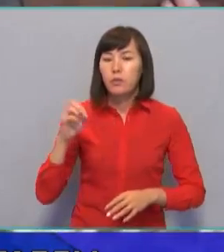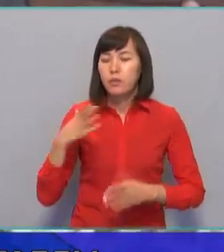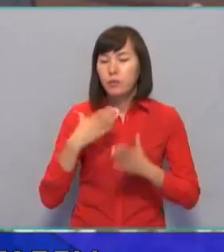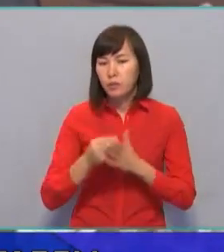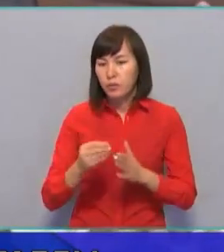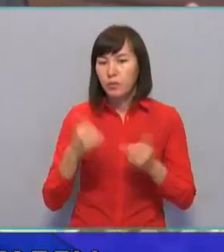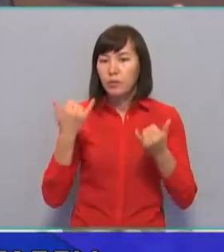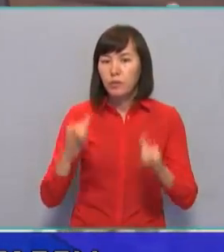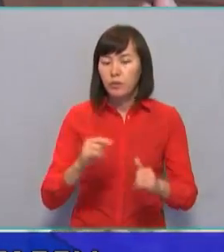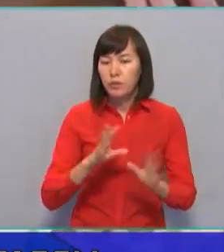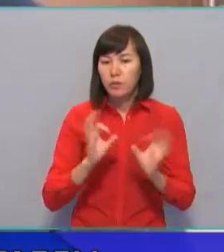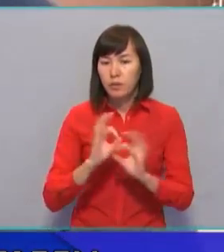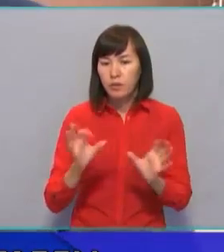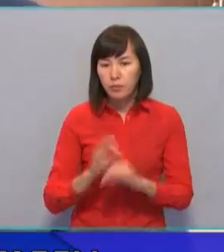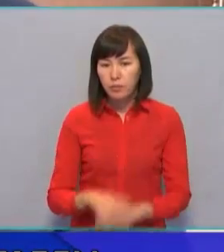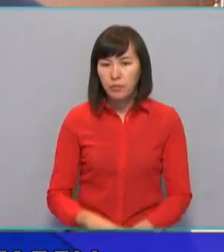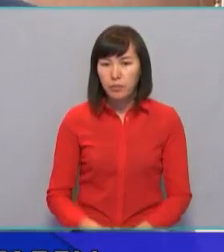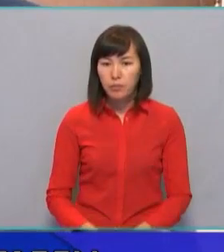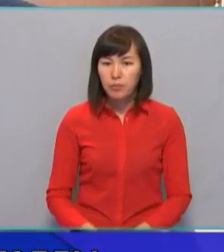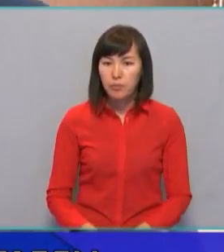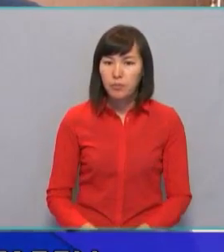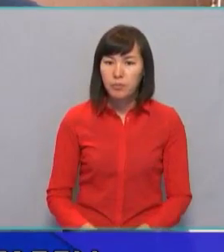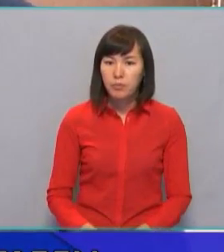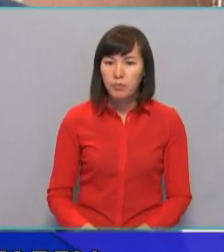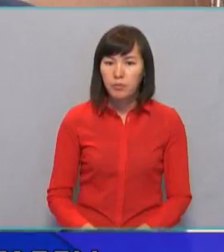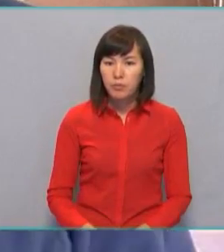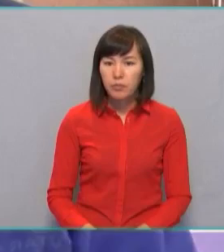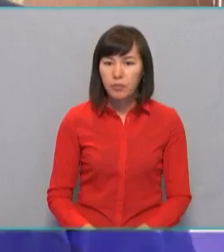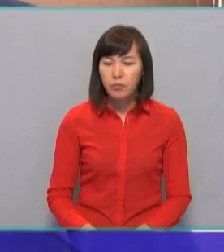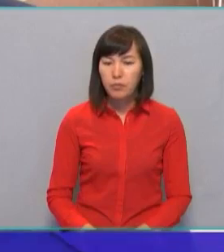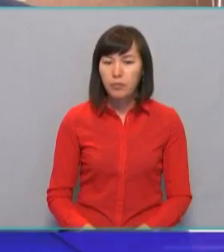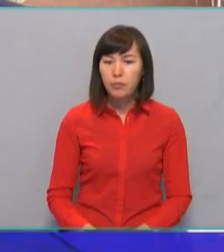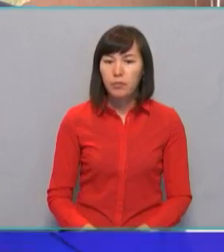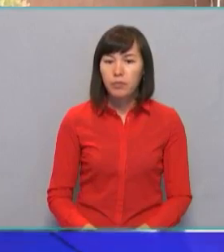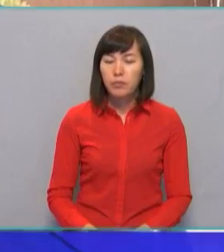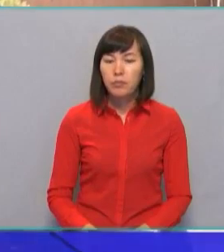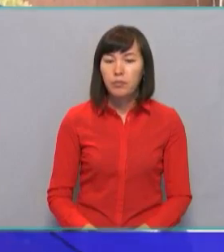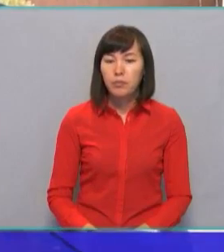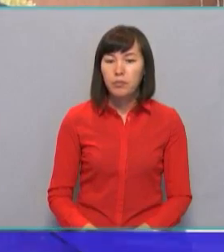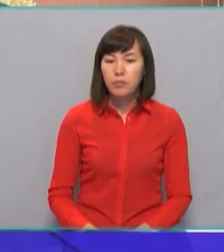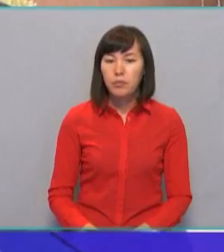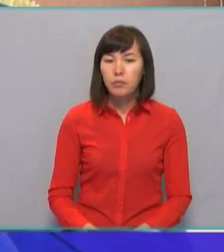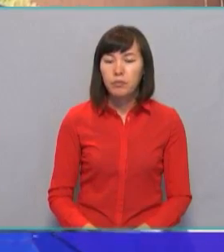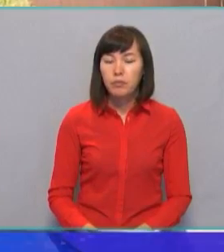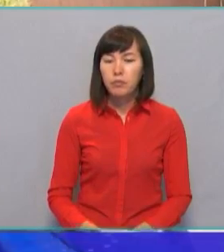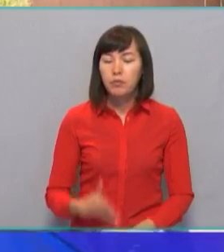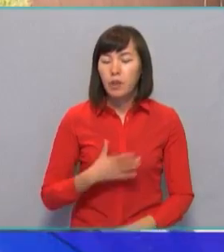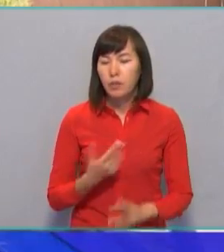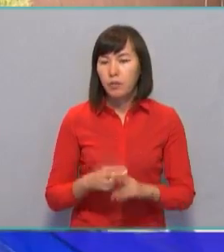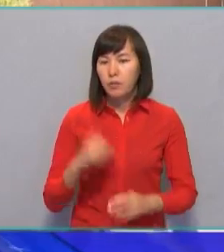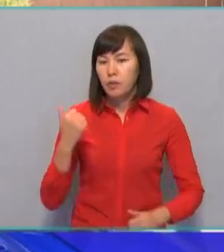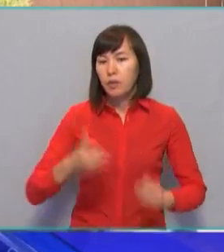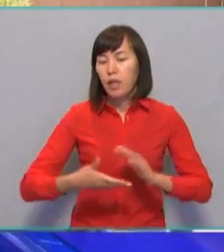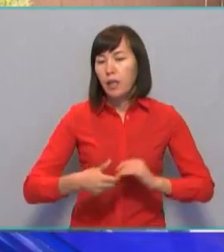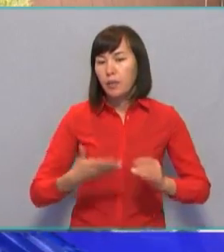өзінің таңданысын жасыра алмады. Buongiorno a tutti, innanzitutto Mi chiamo, sono Daniele Lucidi. Бізді осы